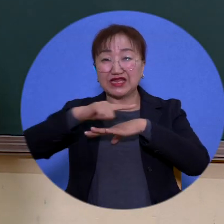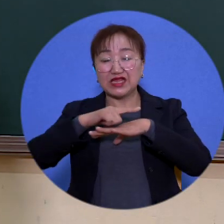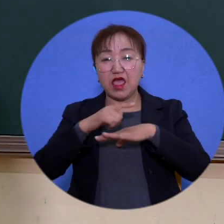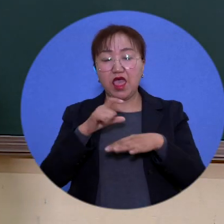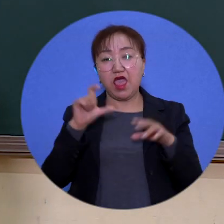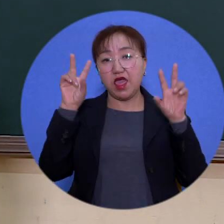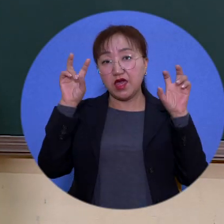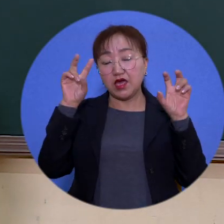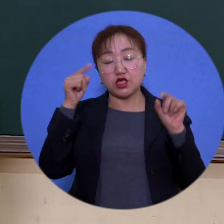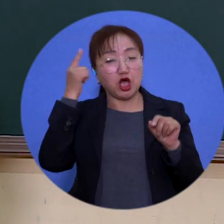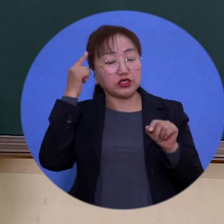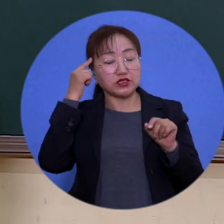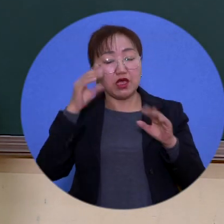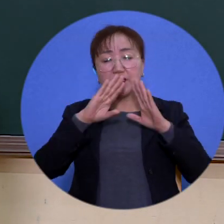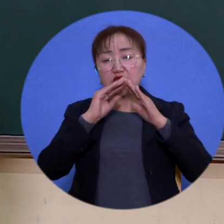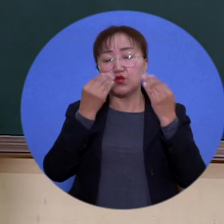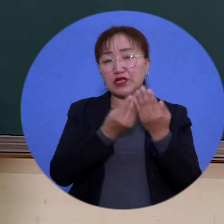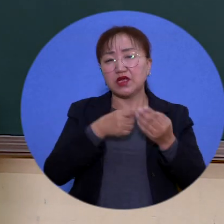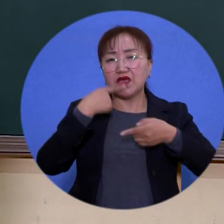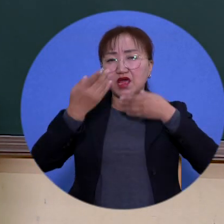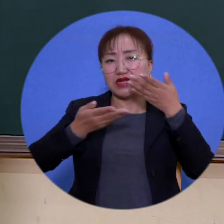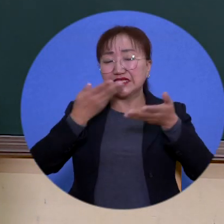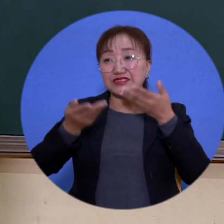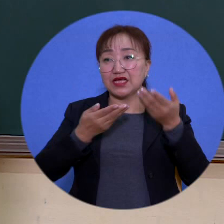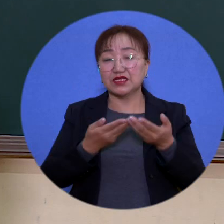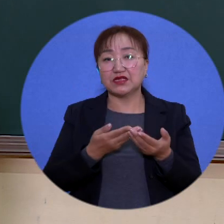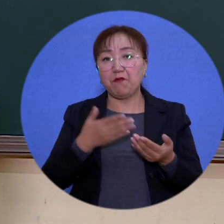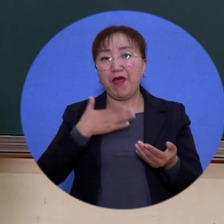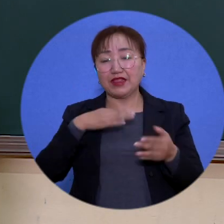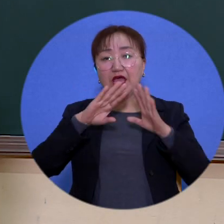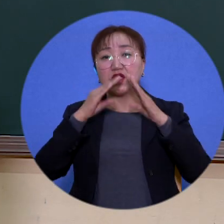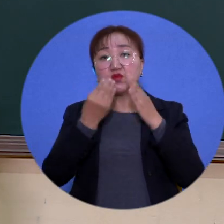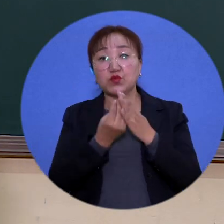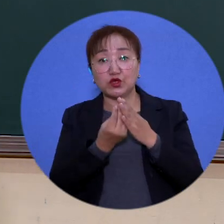དེས